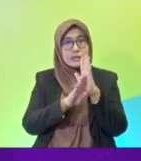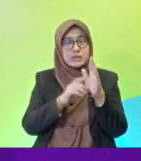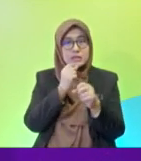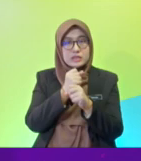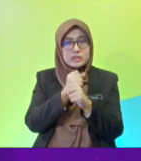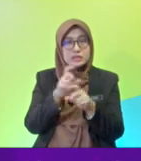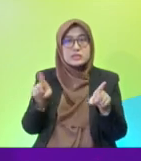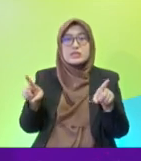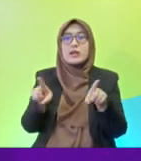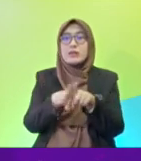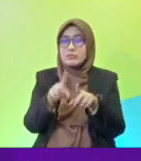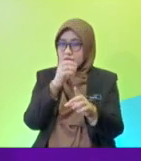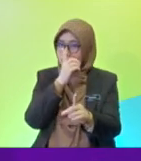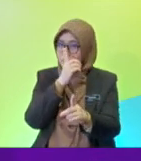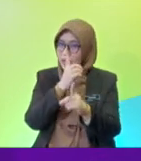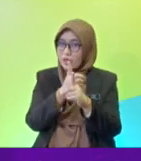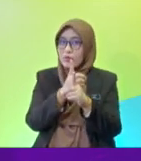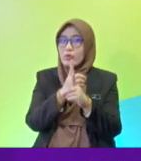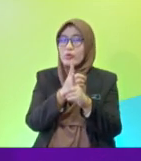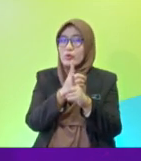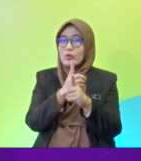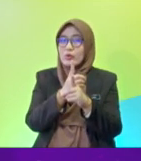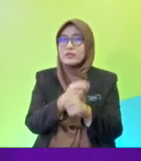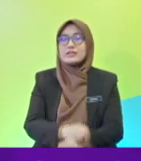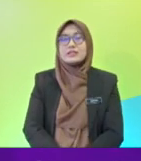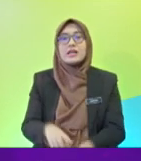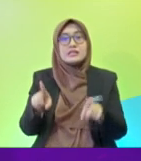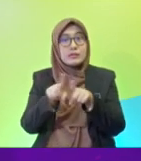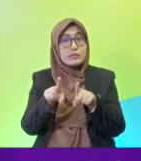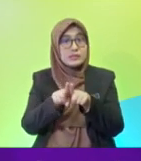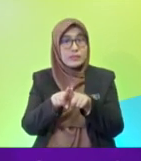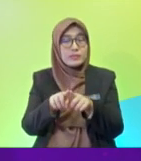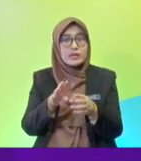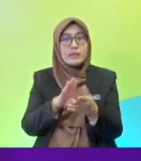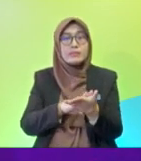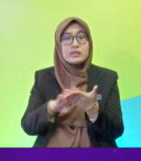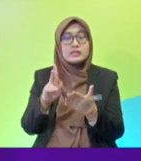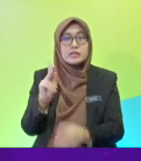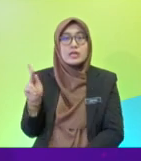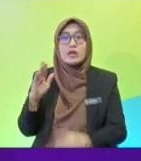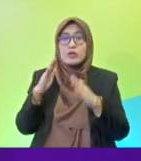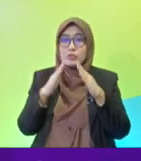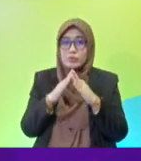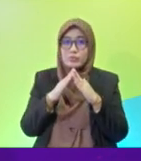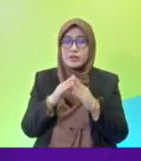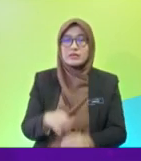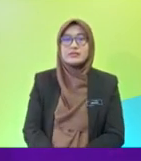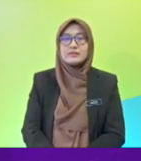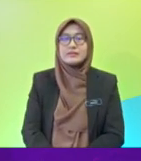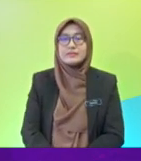Nah betul bersama-sama membersihkan rumah Jadi bukan macam tadi seorang